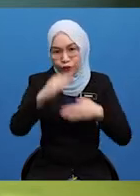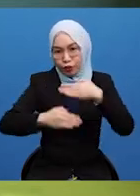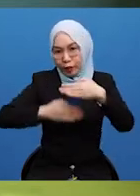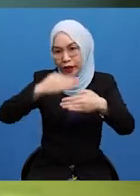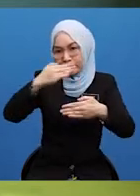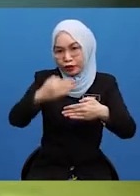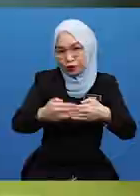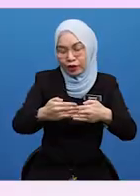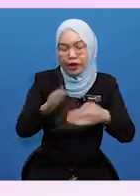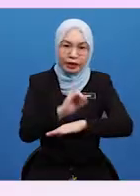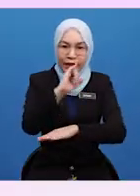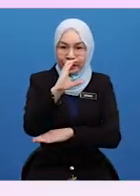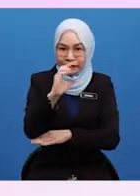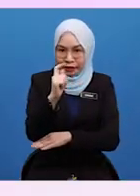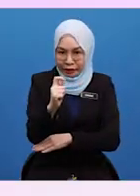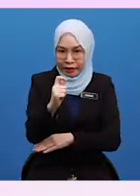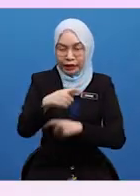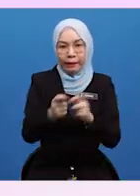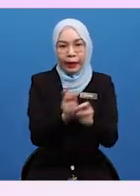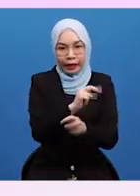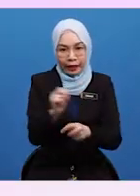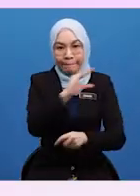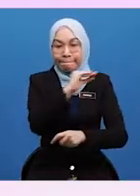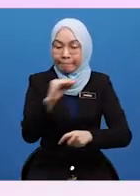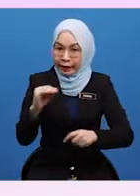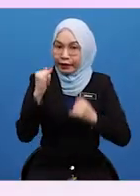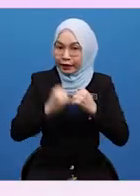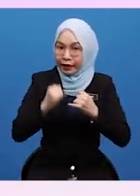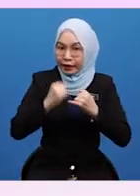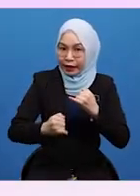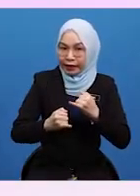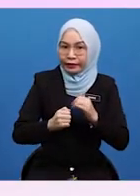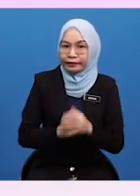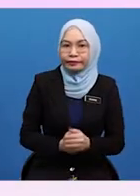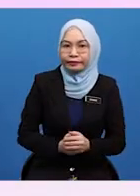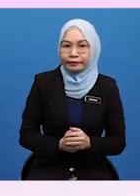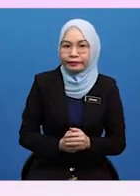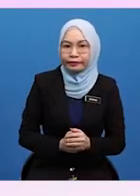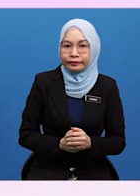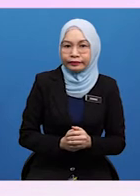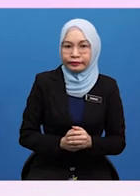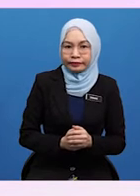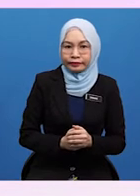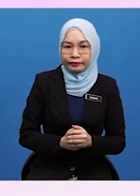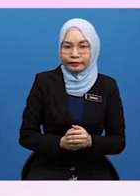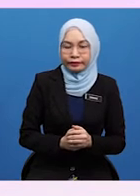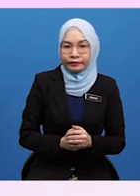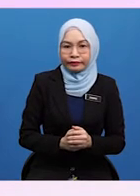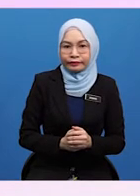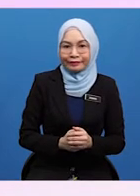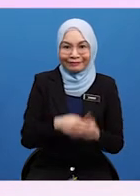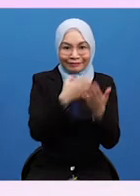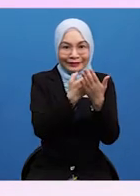i-city tempat lain yang terakhir rangkaian jalur lebah berkelajuan